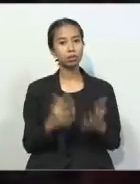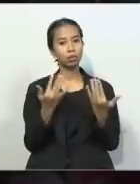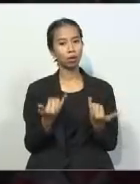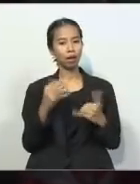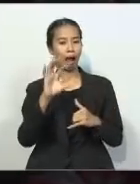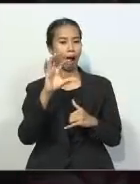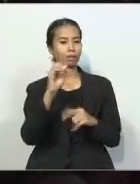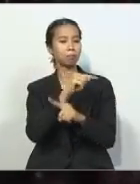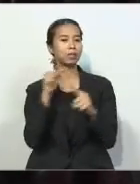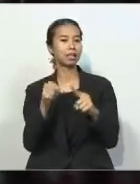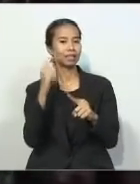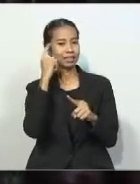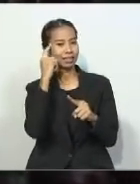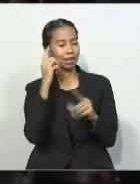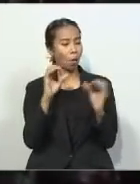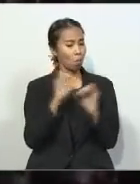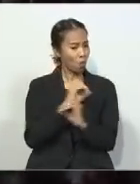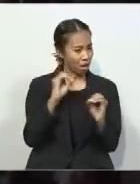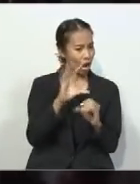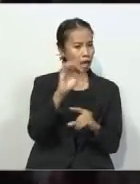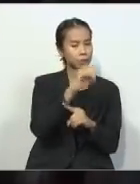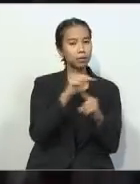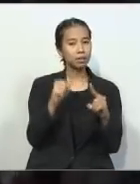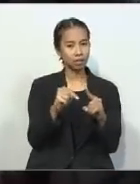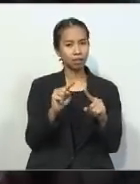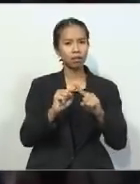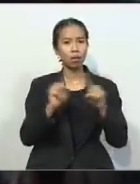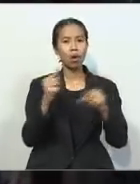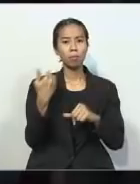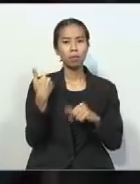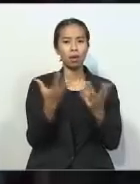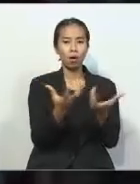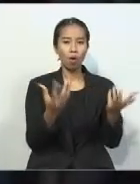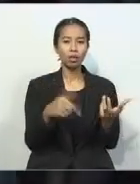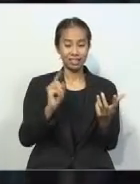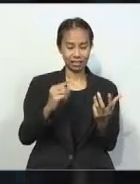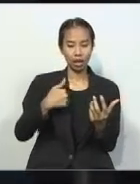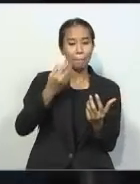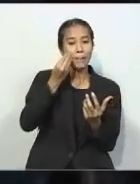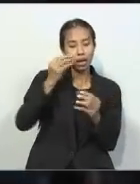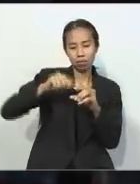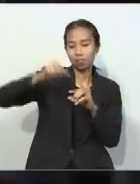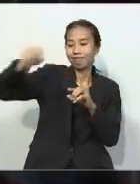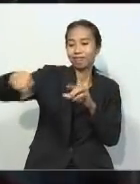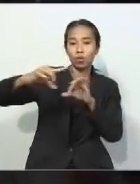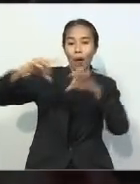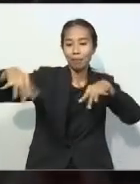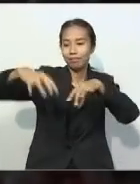มาณ50-50นะครับ 50-50 ครับแต่เป็นห่วงของอยู่ตอนนี้ก็บ้านก็อยู่ฝั่งโน้น